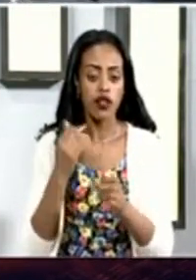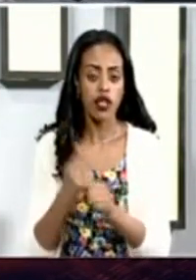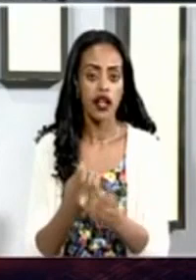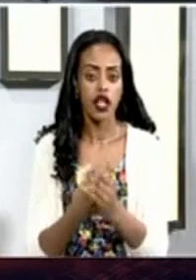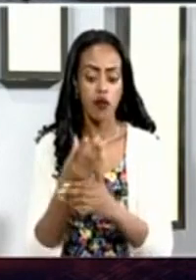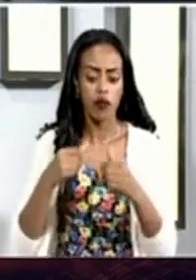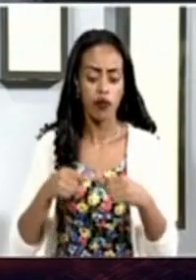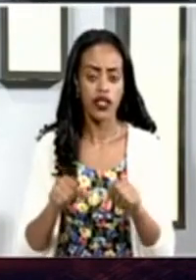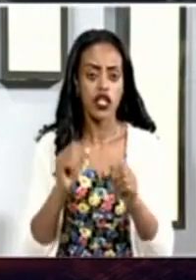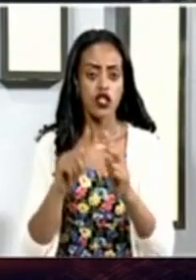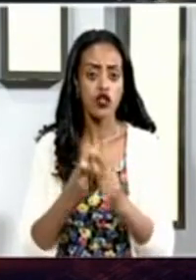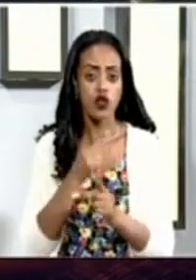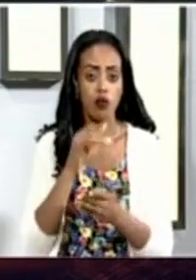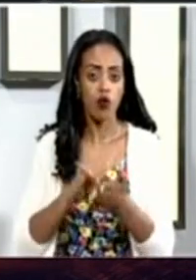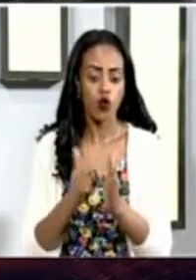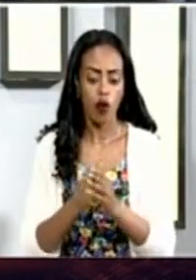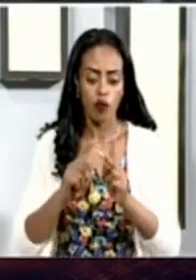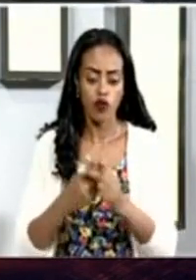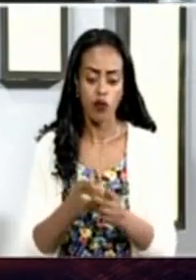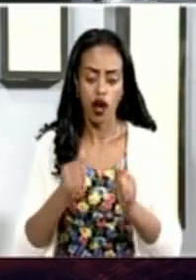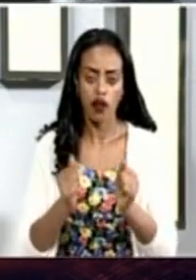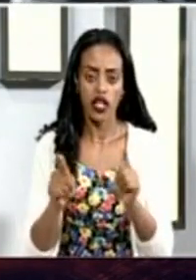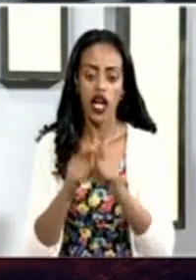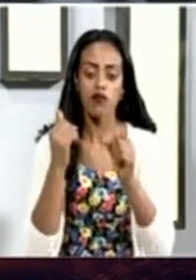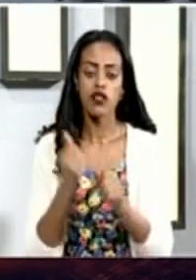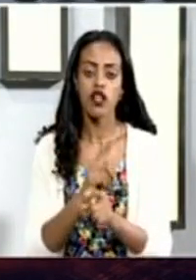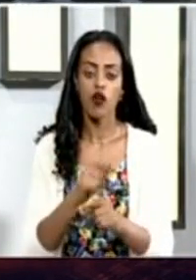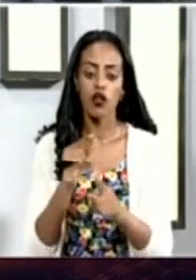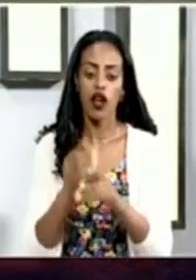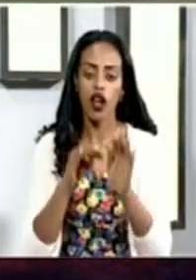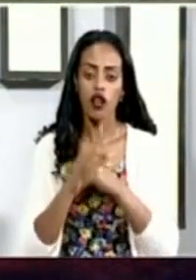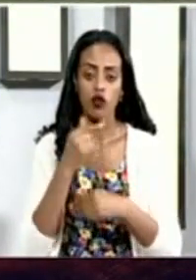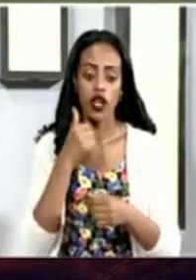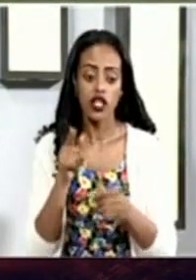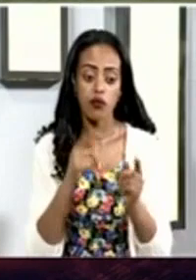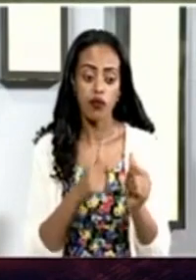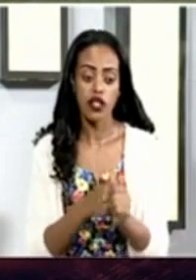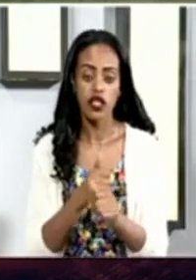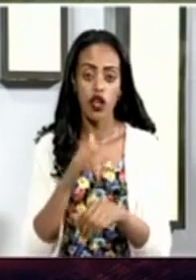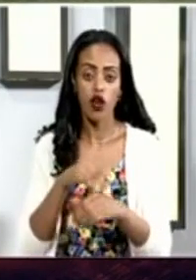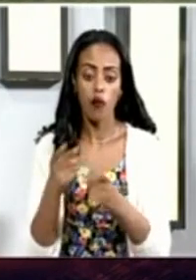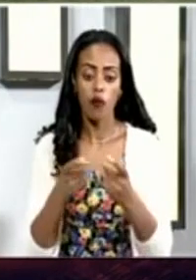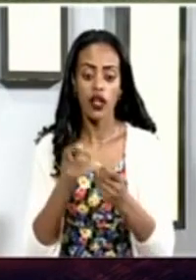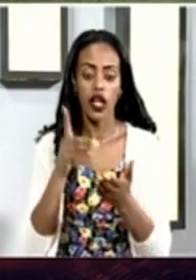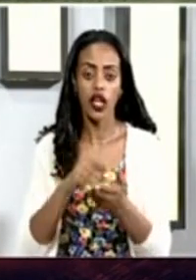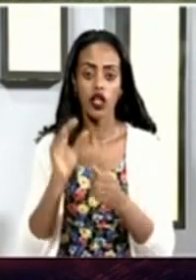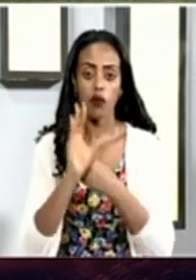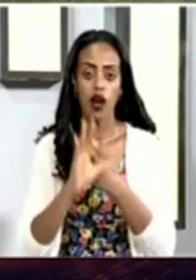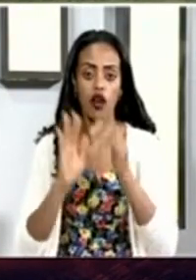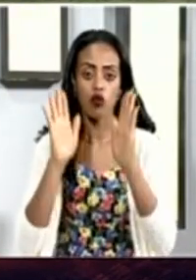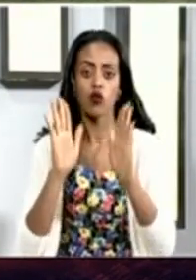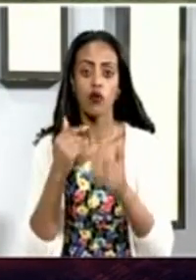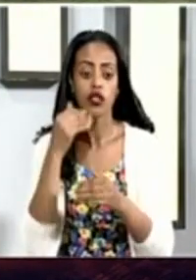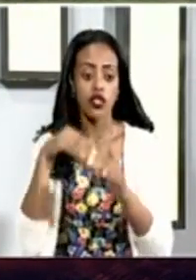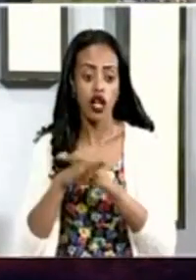به مغتال زی تجمر دما به مجمر عبر توی کم زسرحون کال آتیویم نایزی مغتال تاون اب مم حدار کت معد قدم اتی